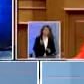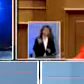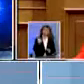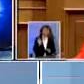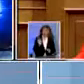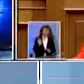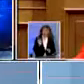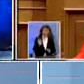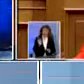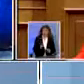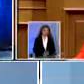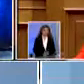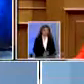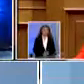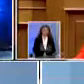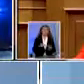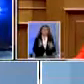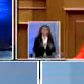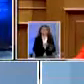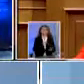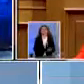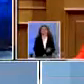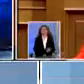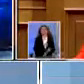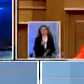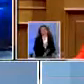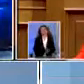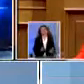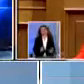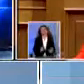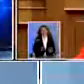151 θα την καταργήσει. Ναι, θα την καταργήσει. Άρα μπροστά μας έχουμε κατάργηση.